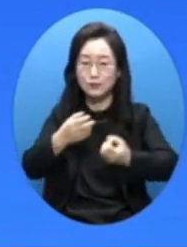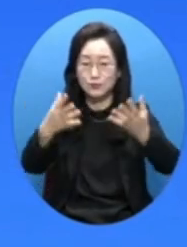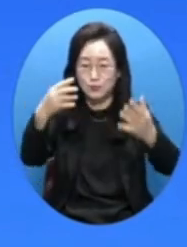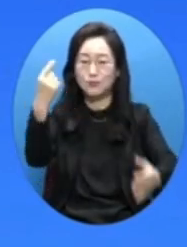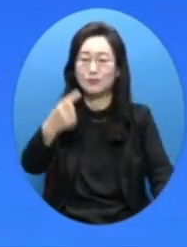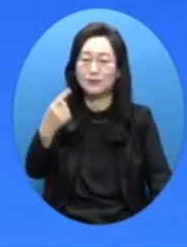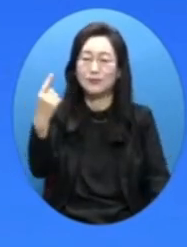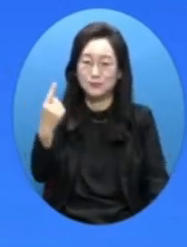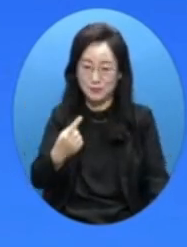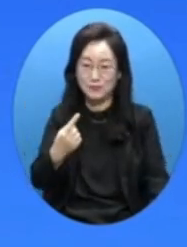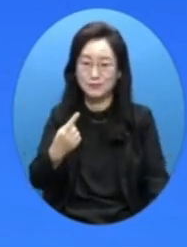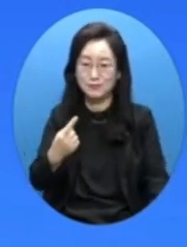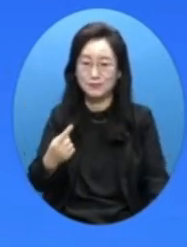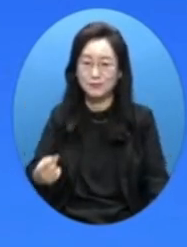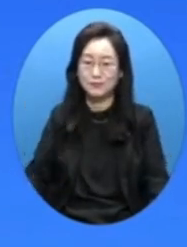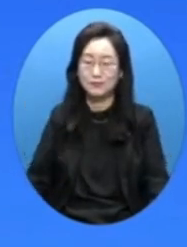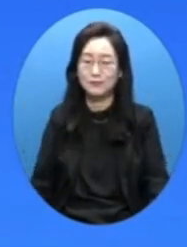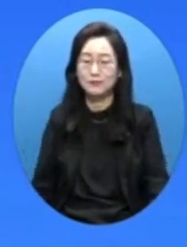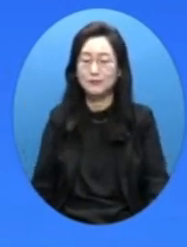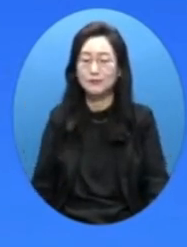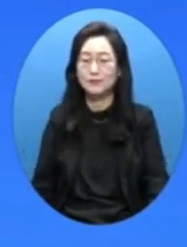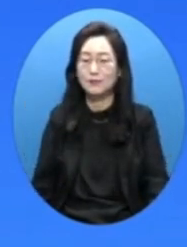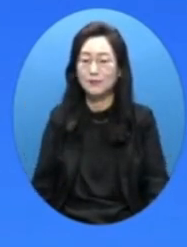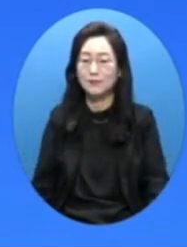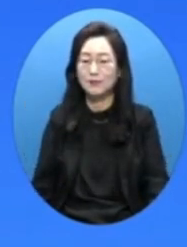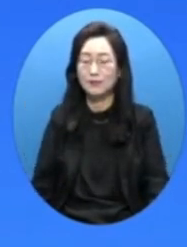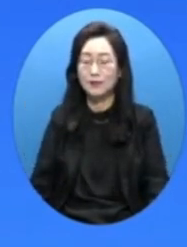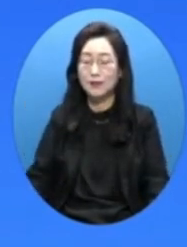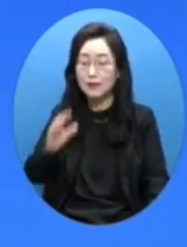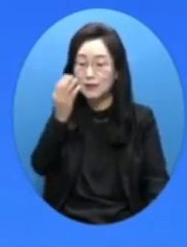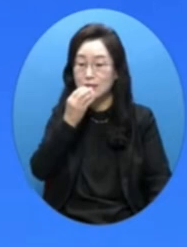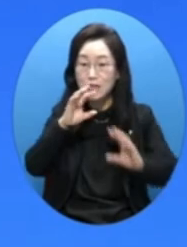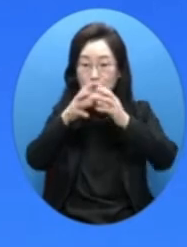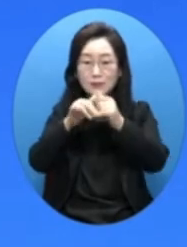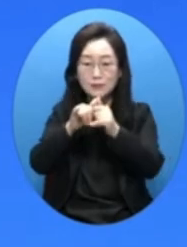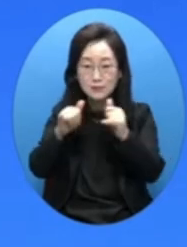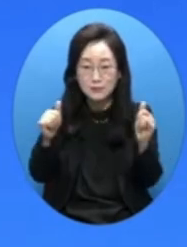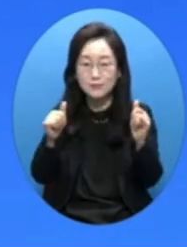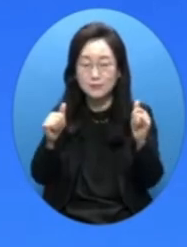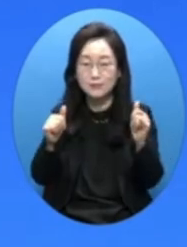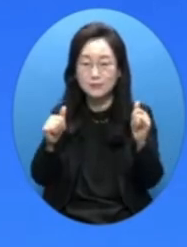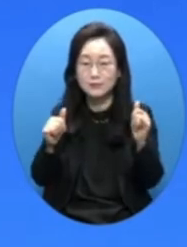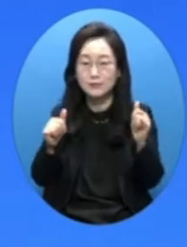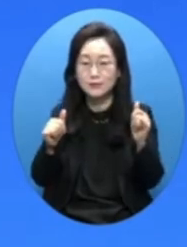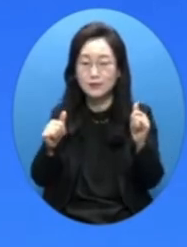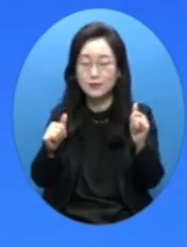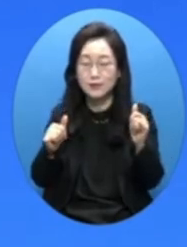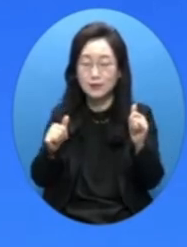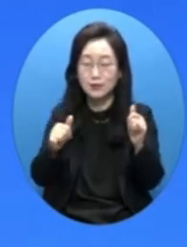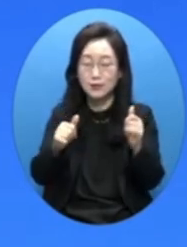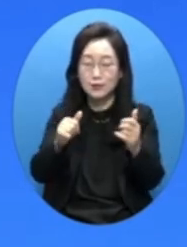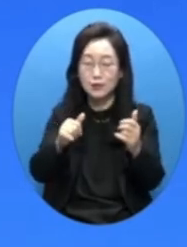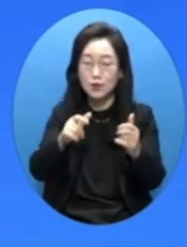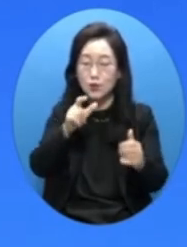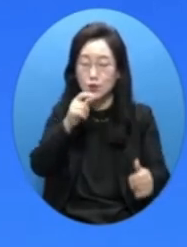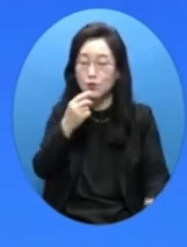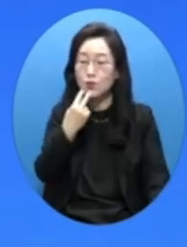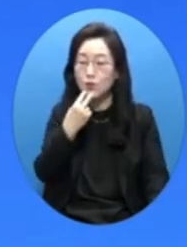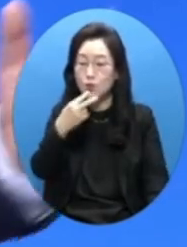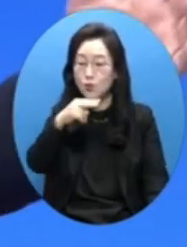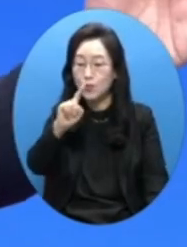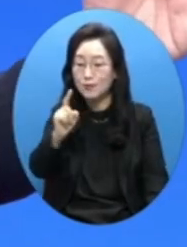축복이 우리에게 임하게 되는 것입니다 이스라엘 백성들이 요단강을 60처럼 건너고